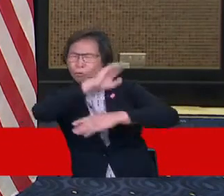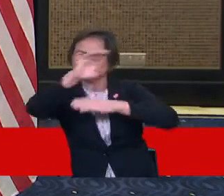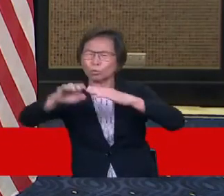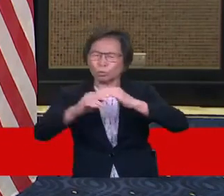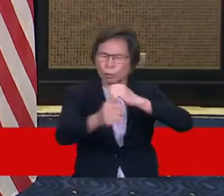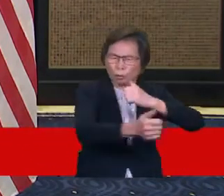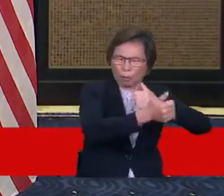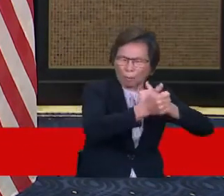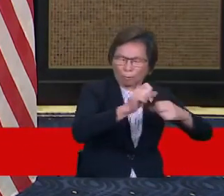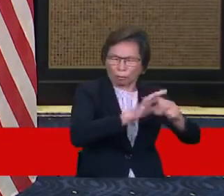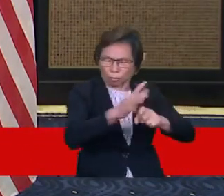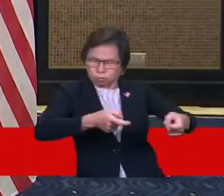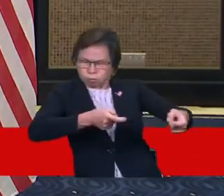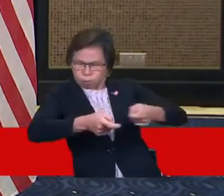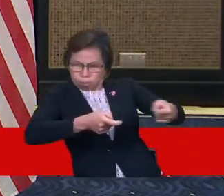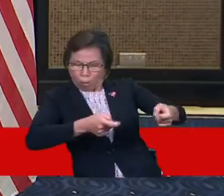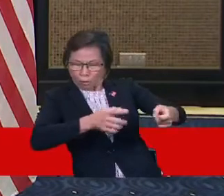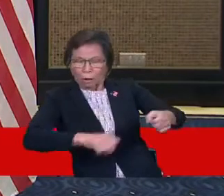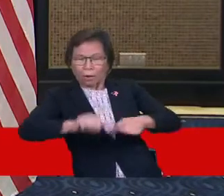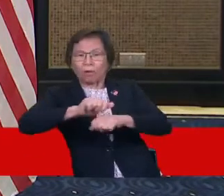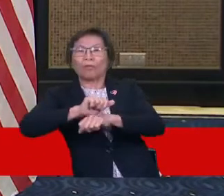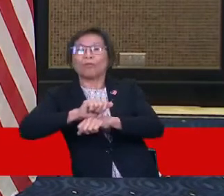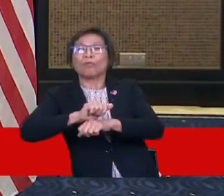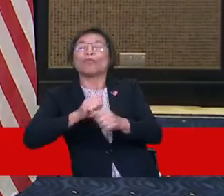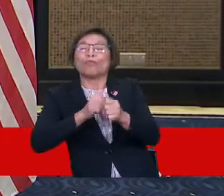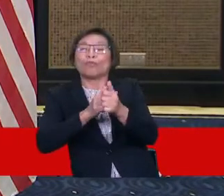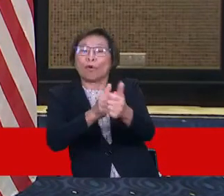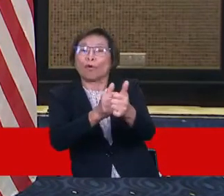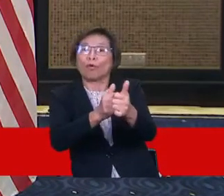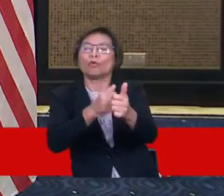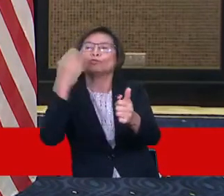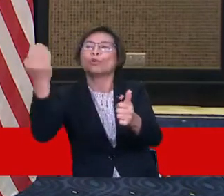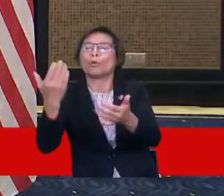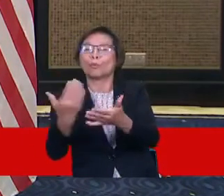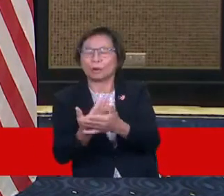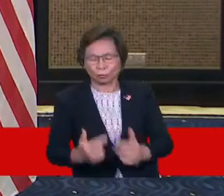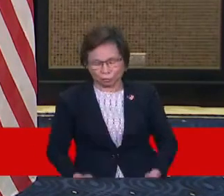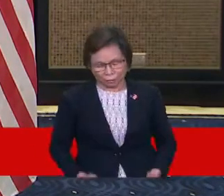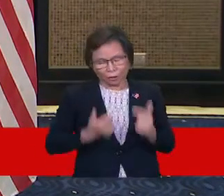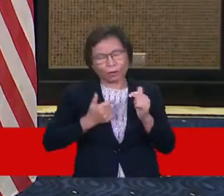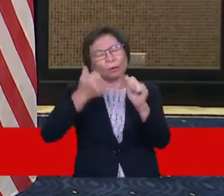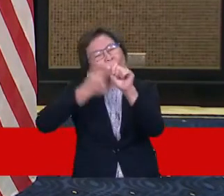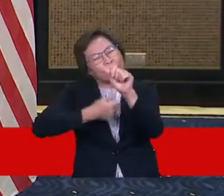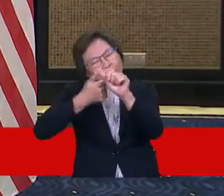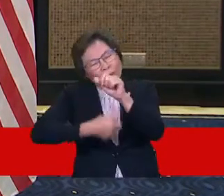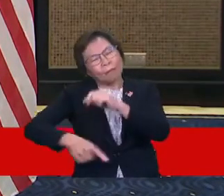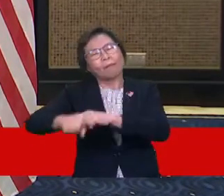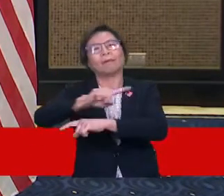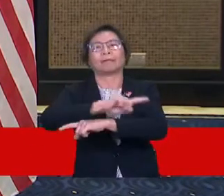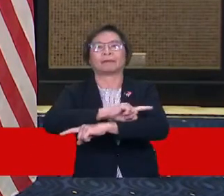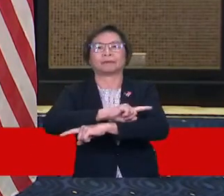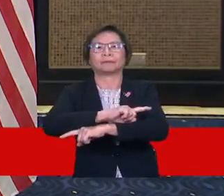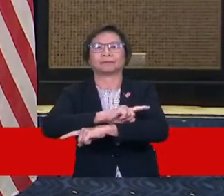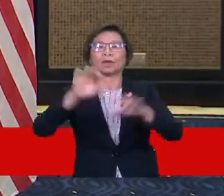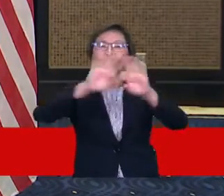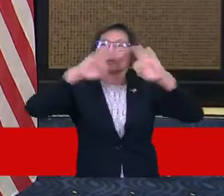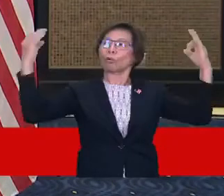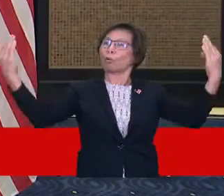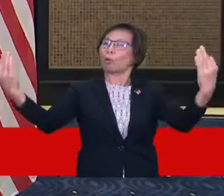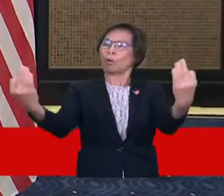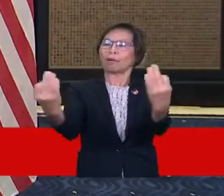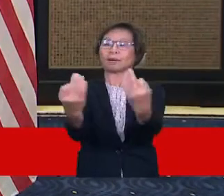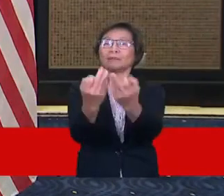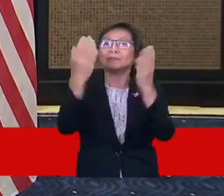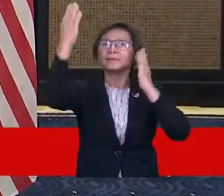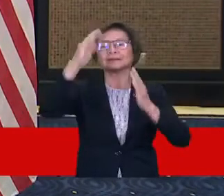risiko Bin Jindan mengamalkan norma baru dalam kehidupan seharian keluarga Malaysia